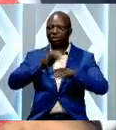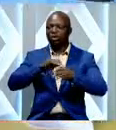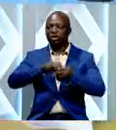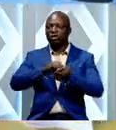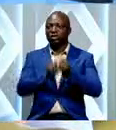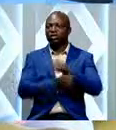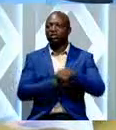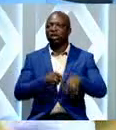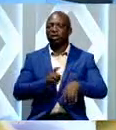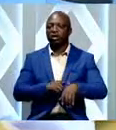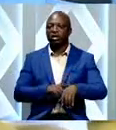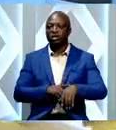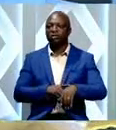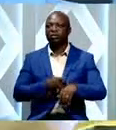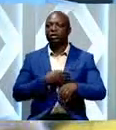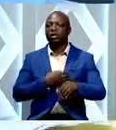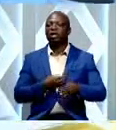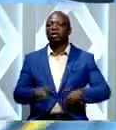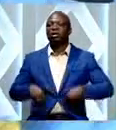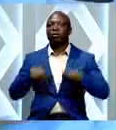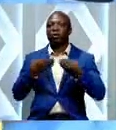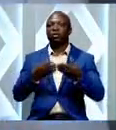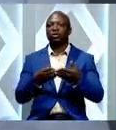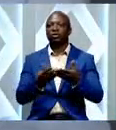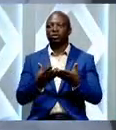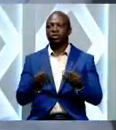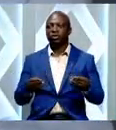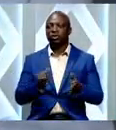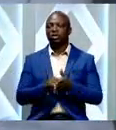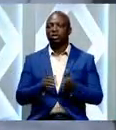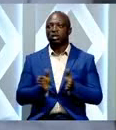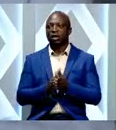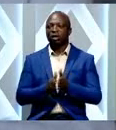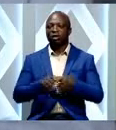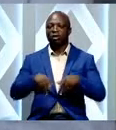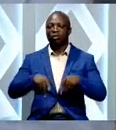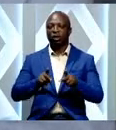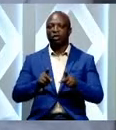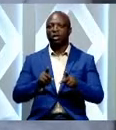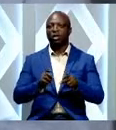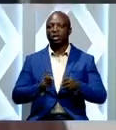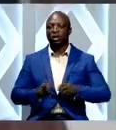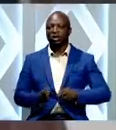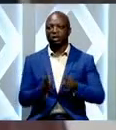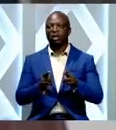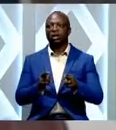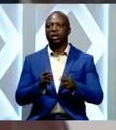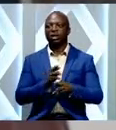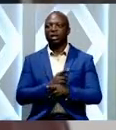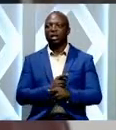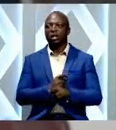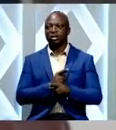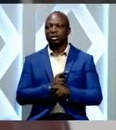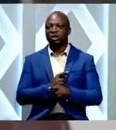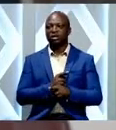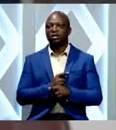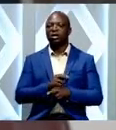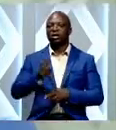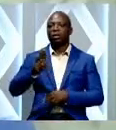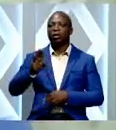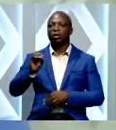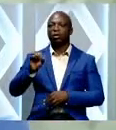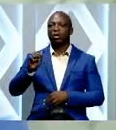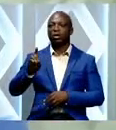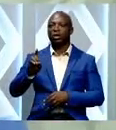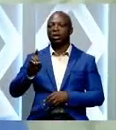changements climatiques et les approches de solutions. Cette rencontre permettra d'accélérer la résilience. La BOAD,